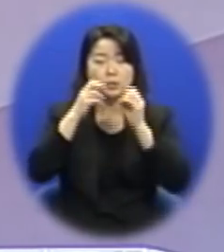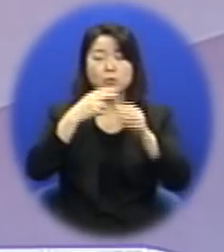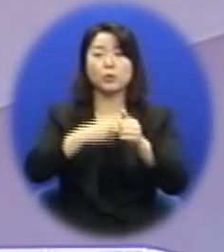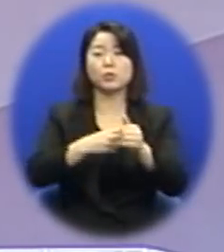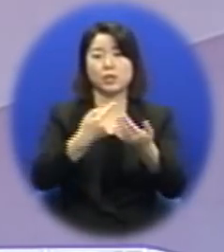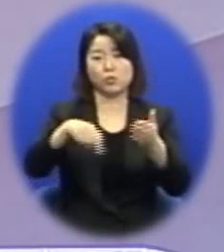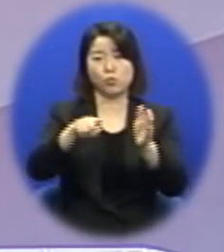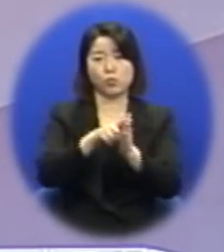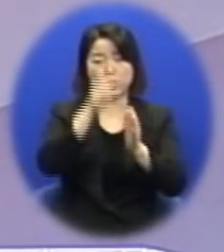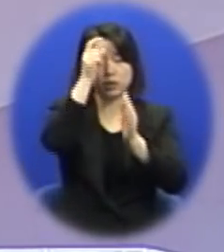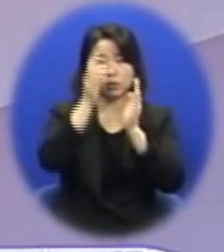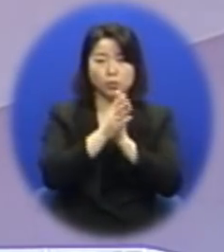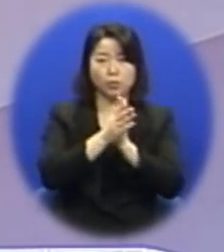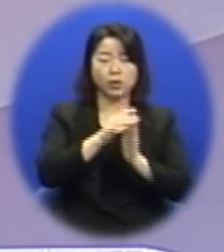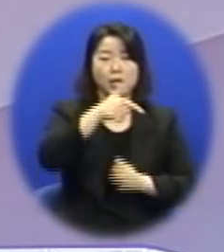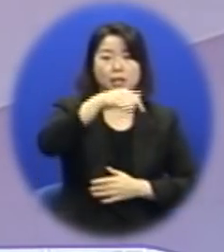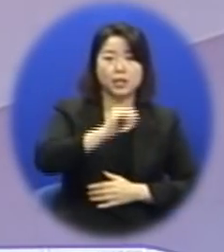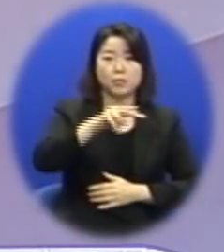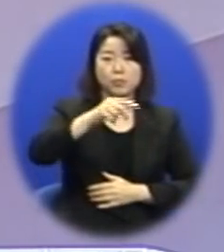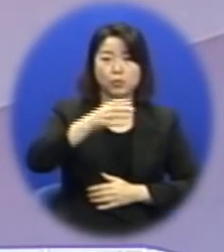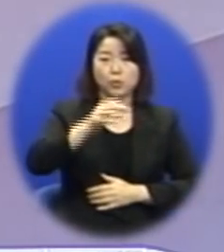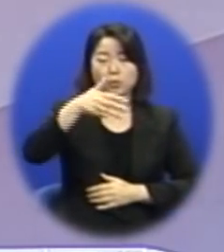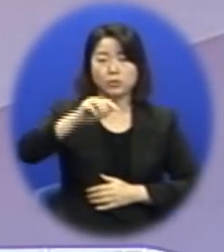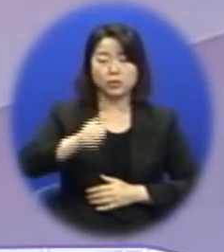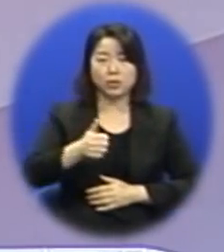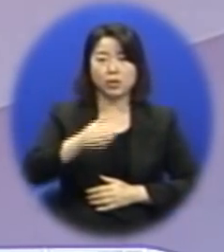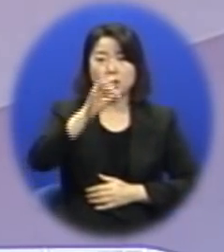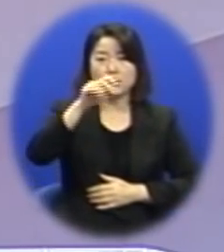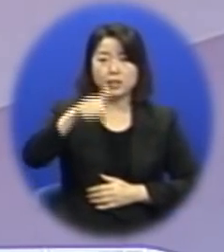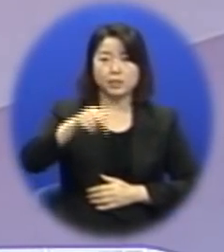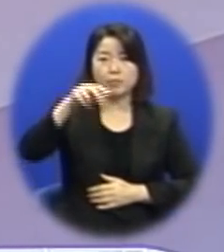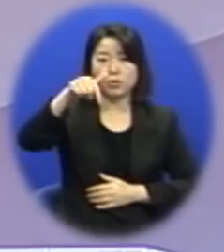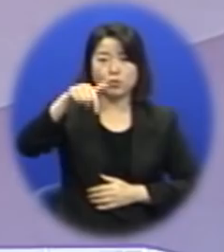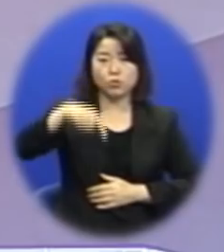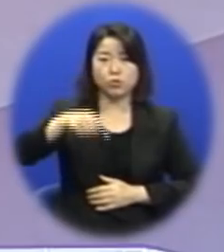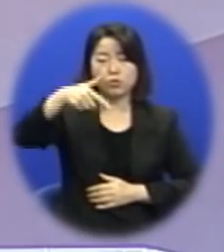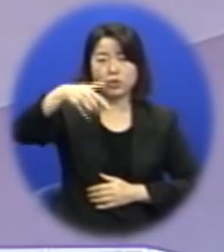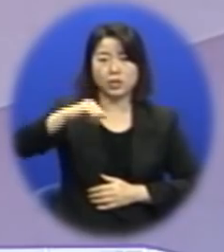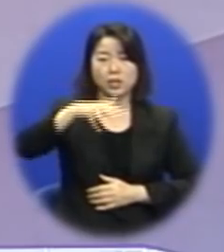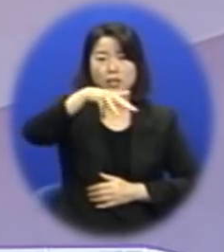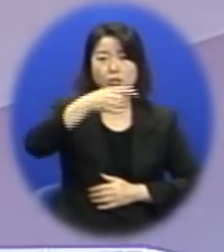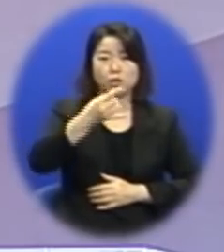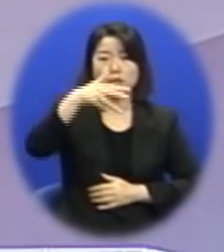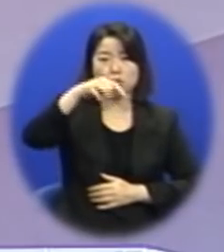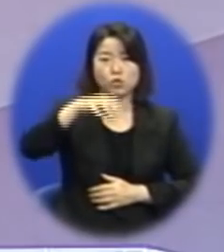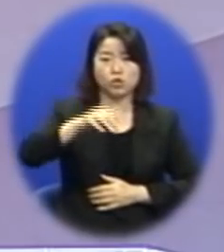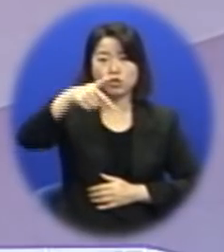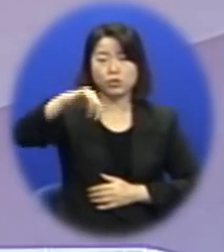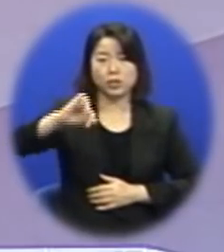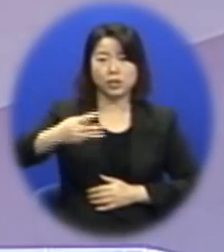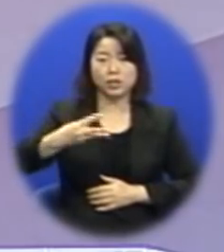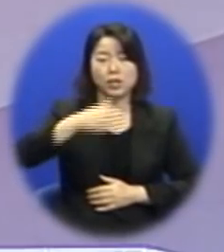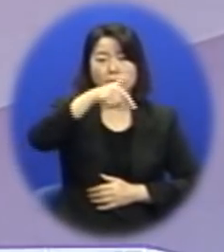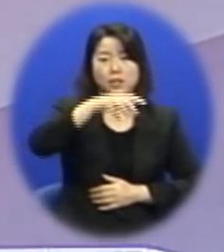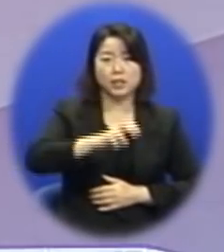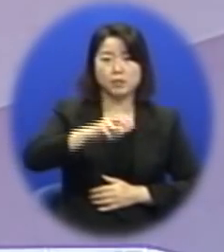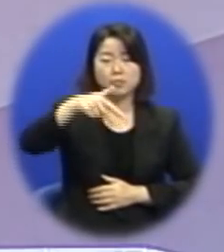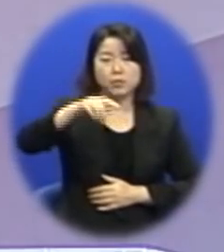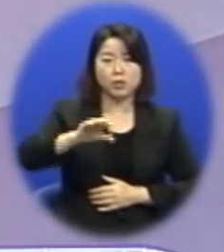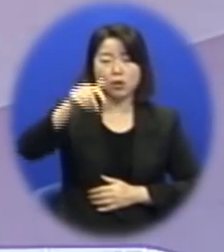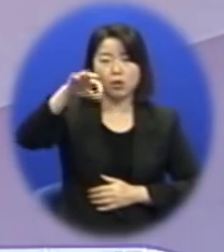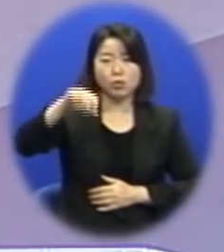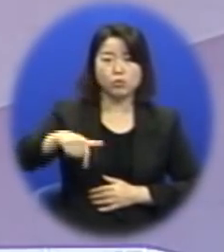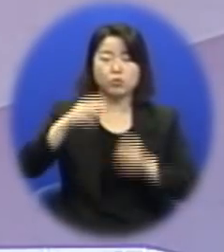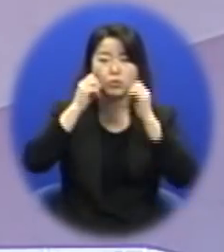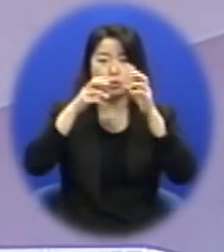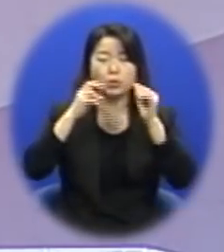목사님 김동철 목사님 김국기 목사님 김종욱 선교사님 최충 선교사님 이름 알지 못하는 분들도